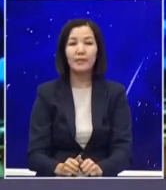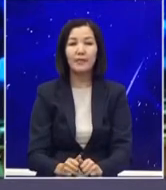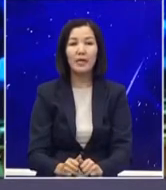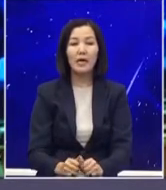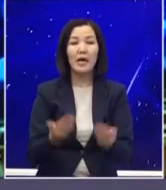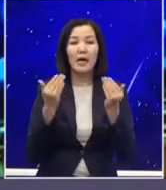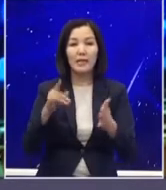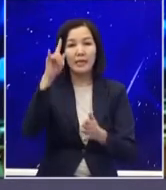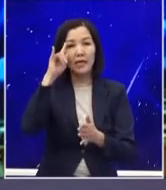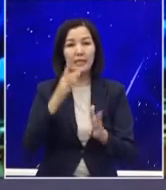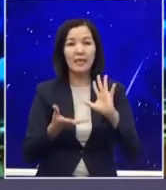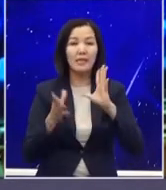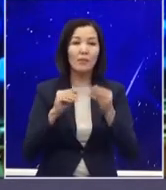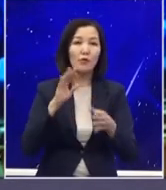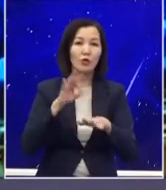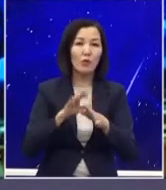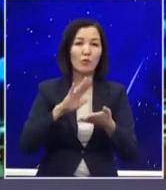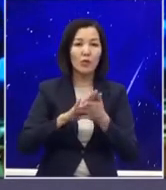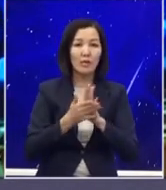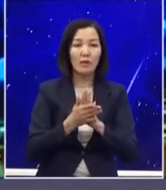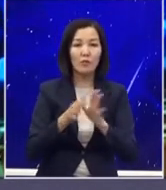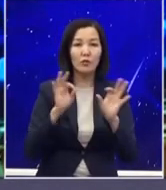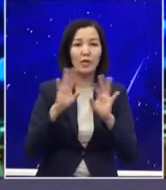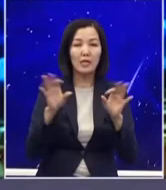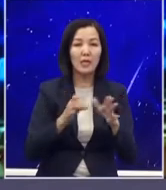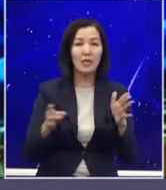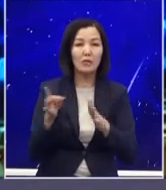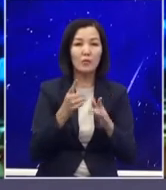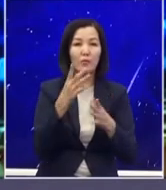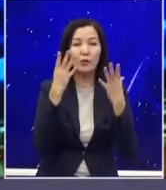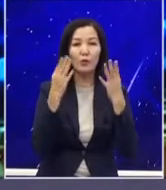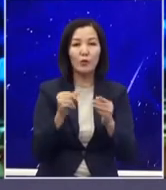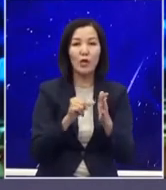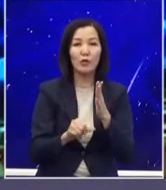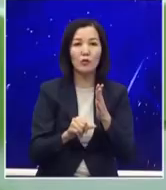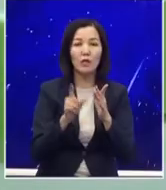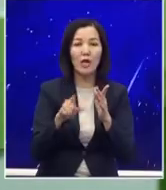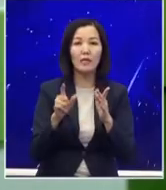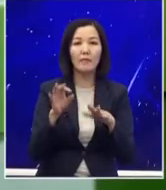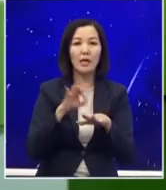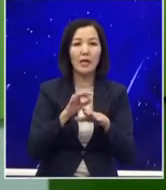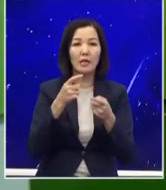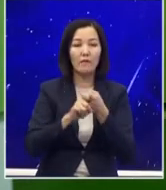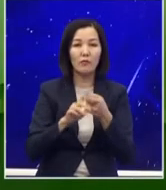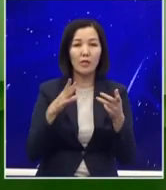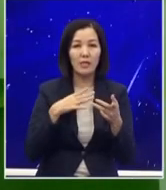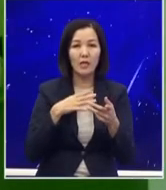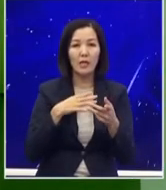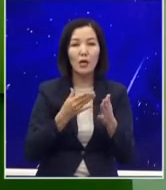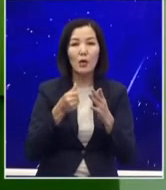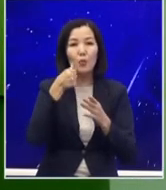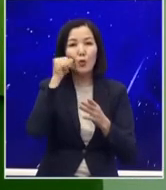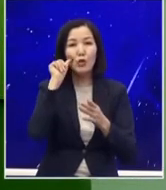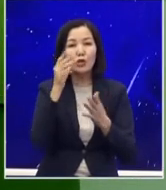Елдегі эпидемиологиялық жағдайды бір шолып шықсақ, республикамызда бір тәулікте 600-ге жуық адамнан коронавирус анықталды. Бұл